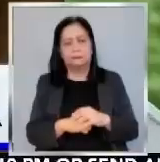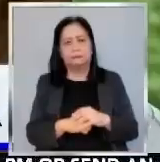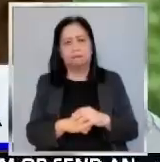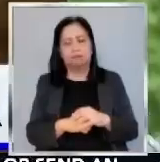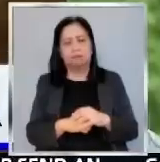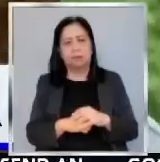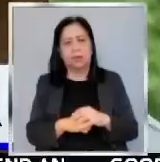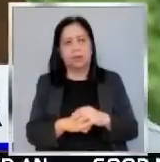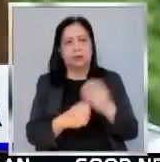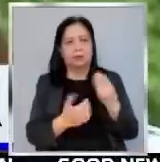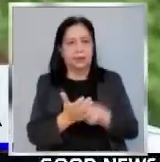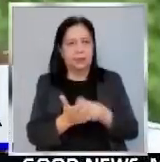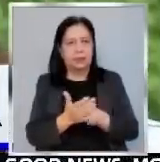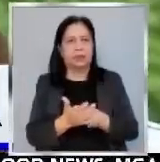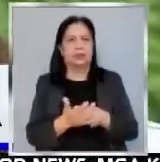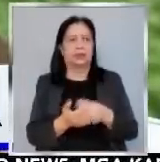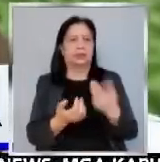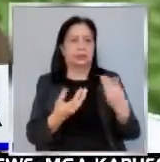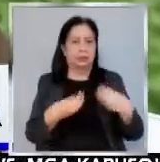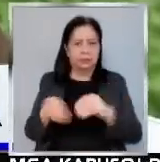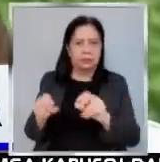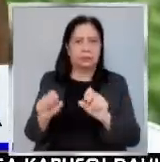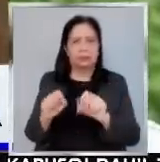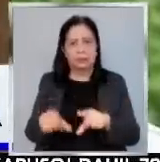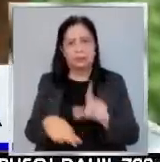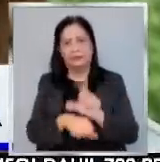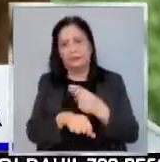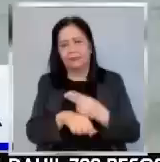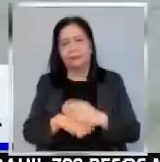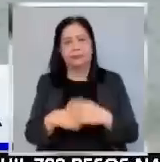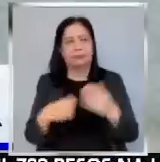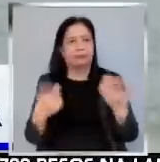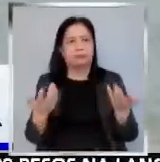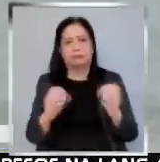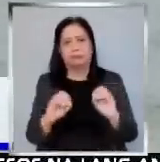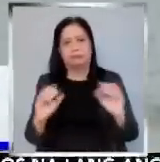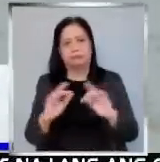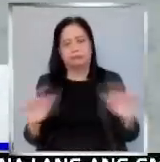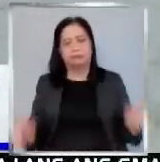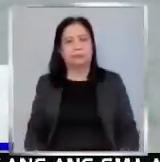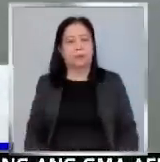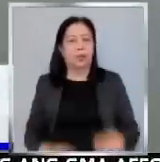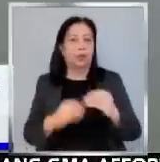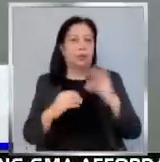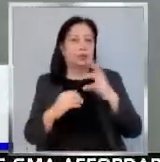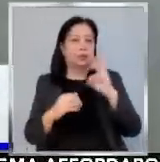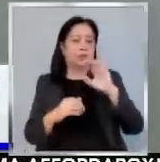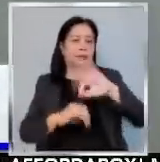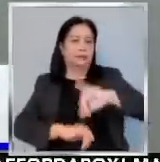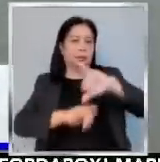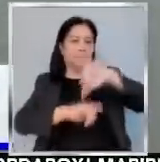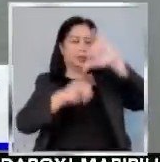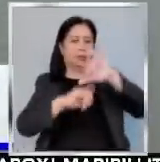makakaroon ng pera para kung may benta. Eh, ngayon po wala. Lampas 6 na talampakan daw ang taas ng